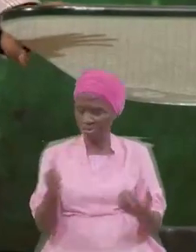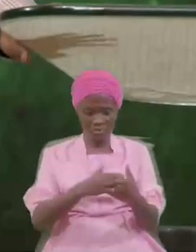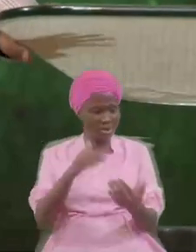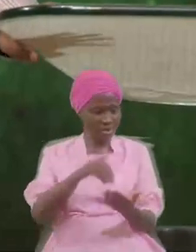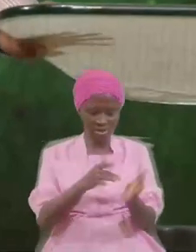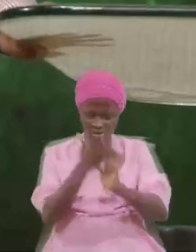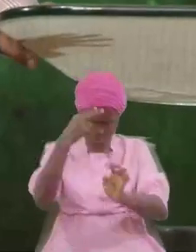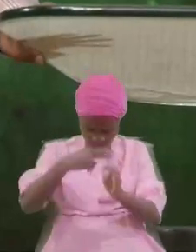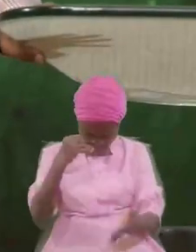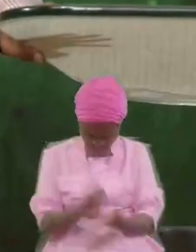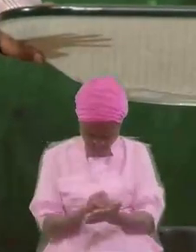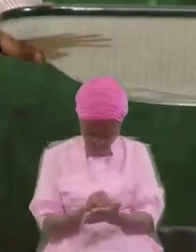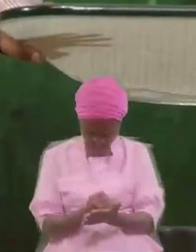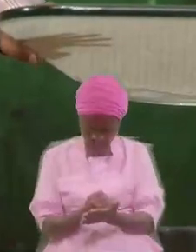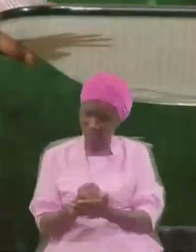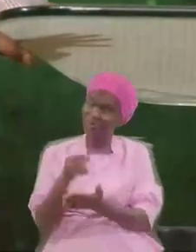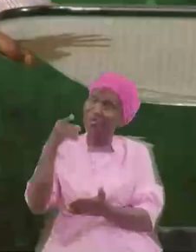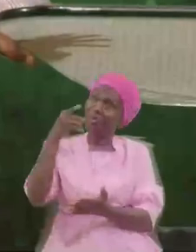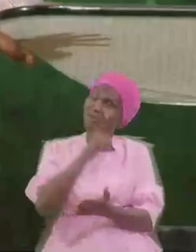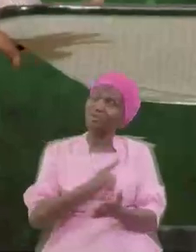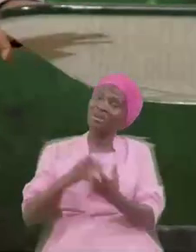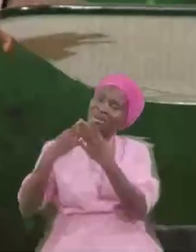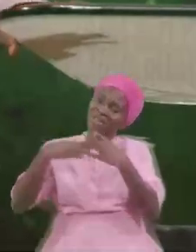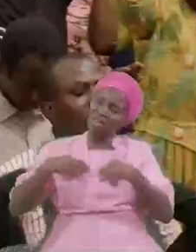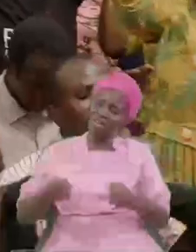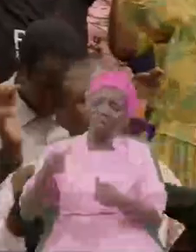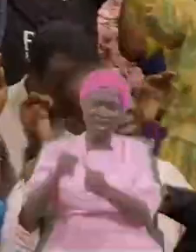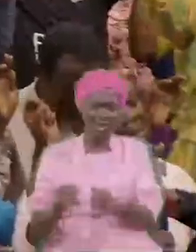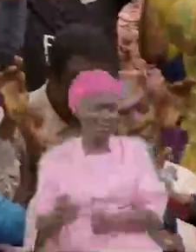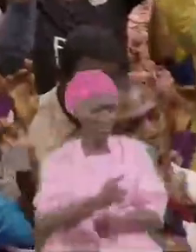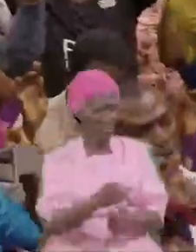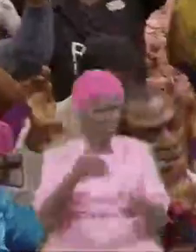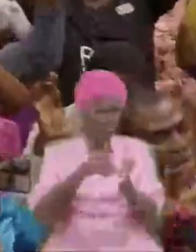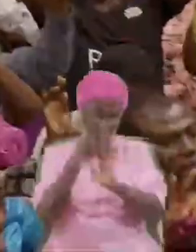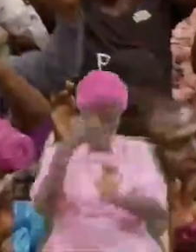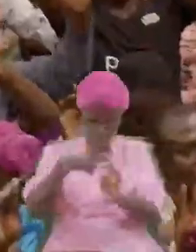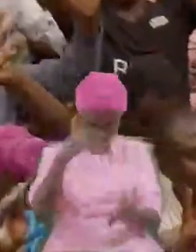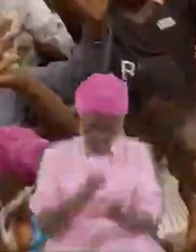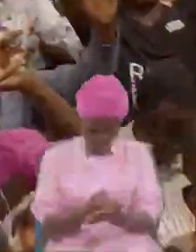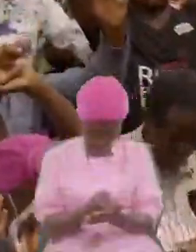revenir. Seigneur, guéris tout le monde au nom de Jésus-Christ.